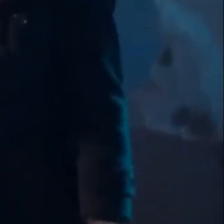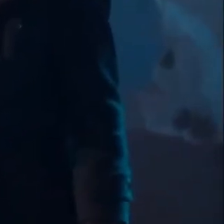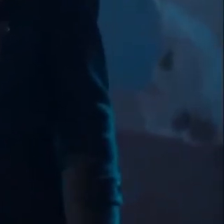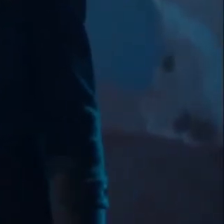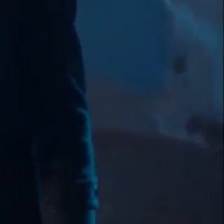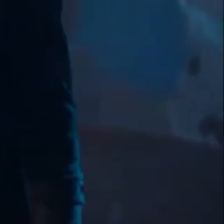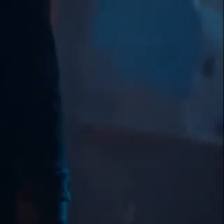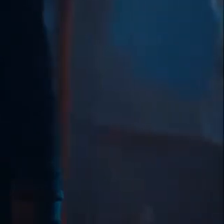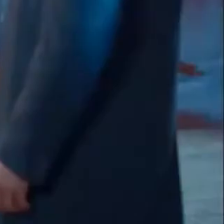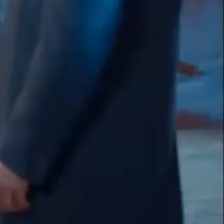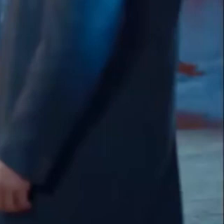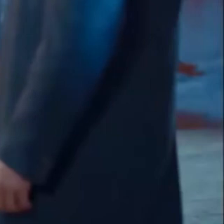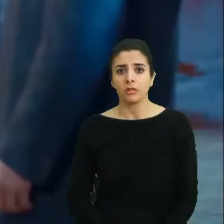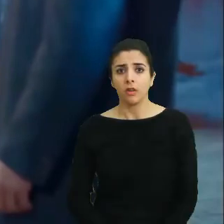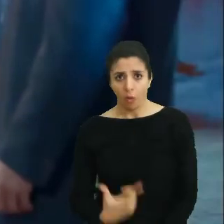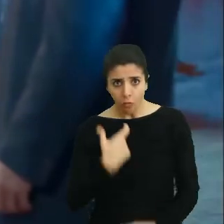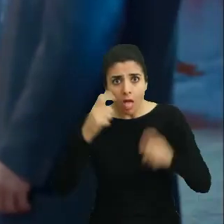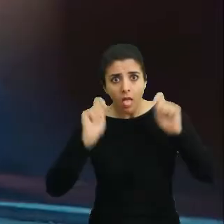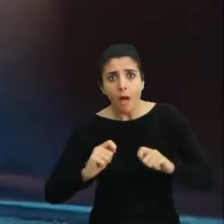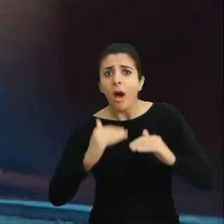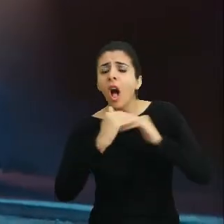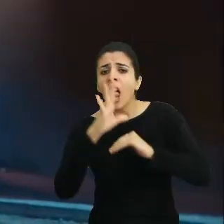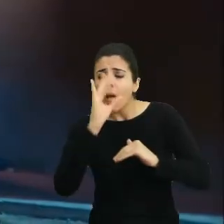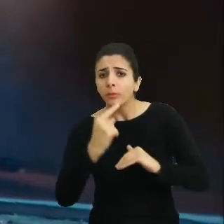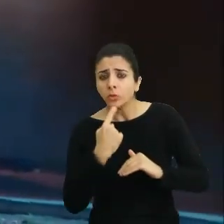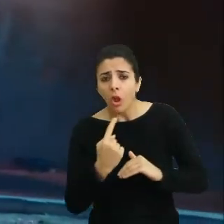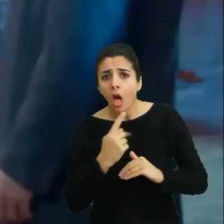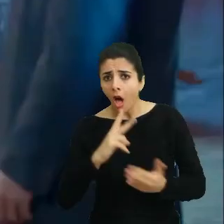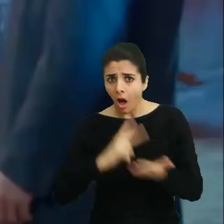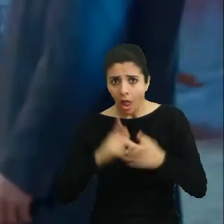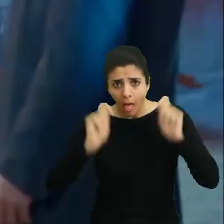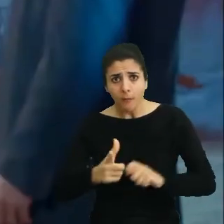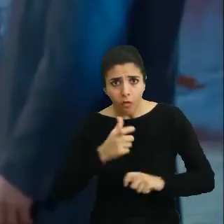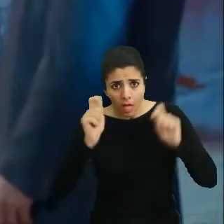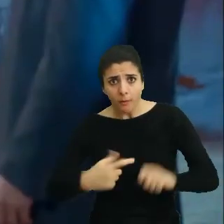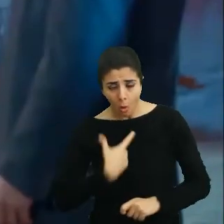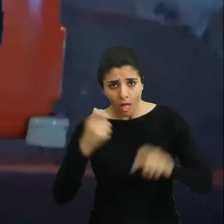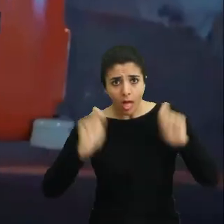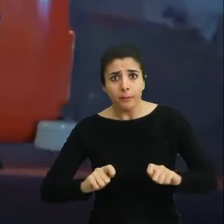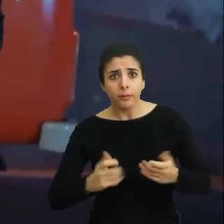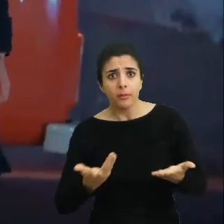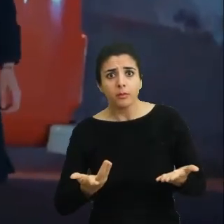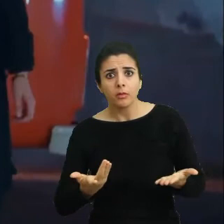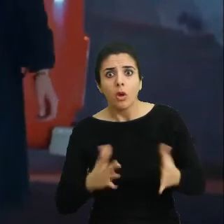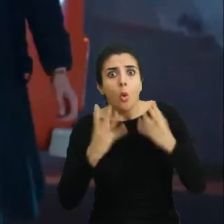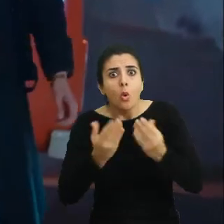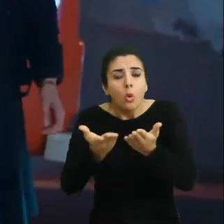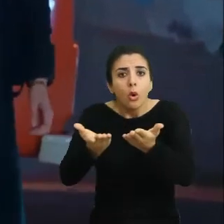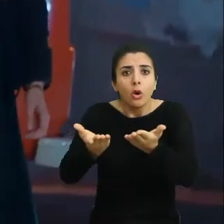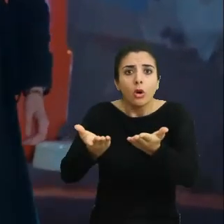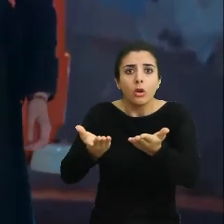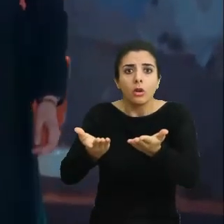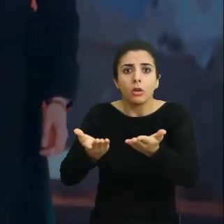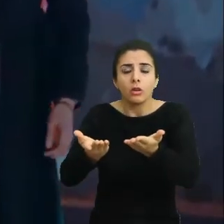yakınlarından geçerken görüp durdular. Vur madem o halk mı dediğin şey kararını verdiyse vur hadi. Vur öldürsene hadi. Ne oluyor orada?